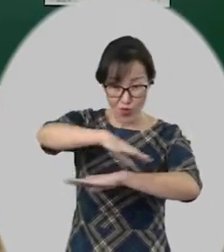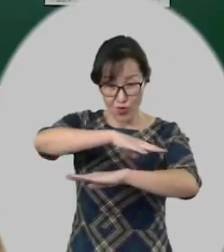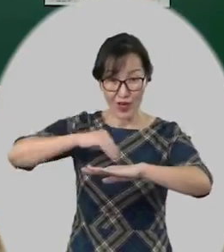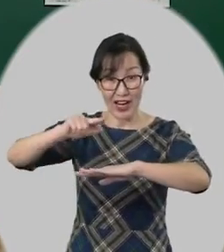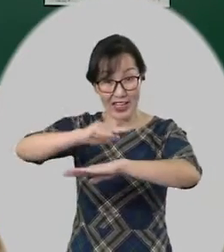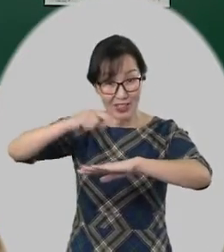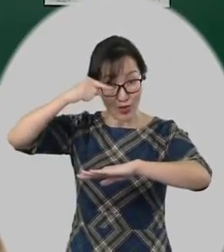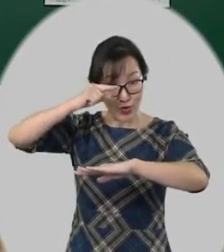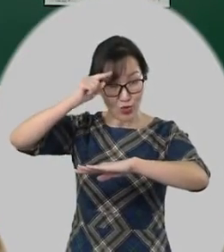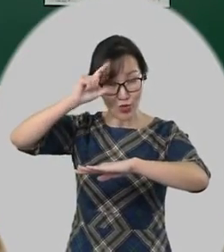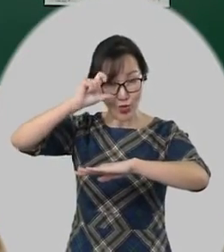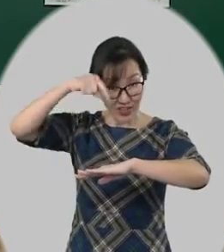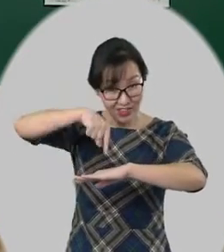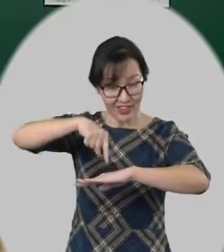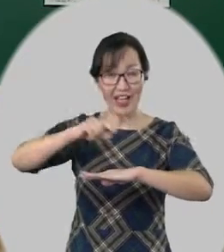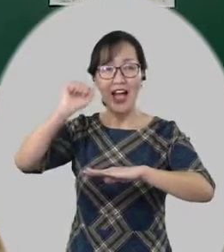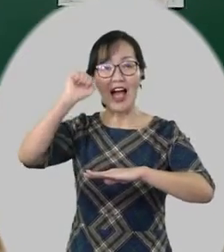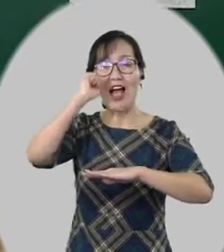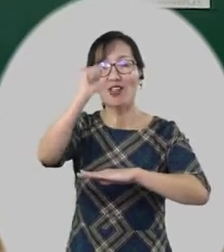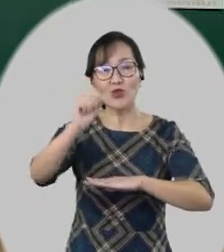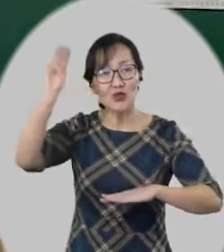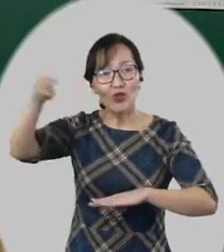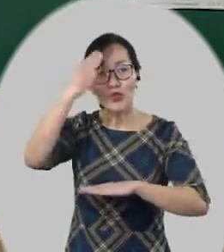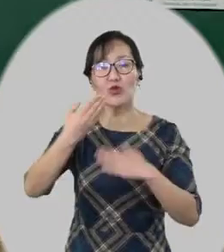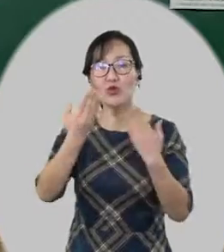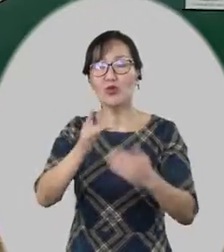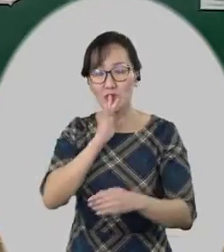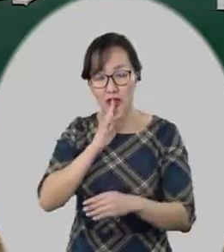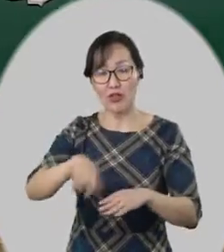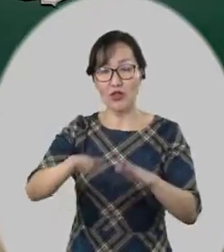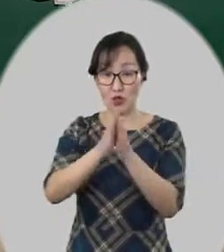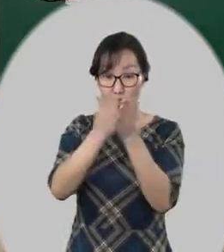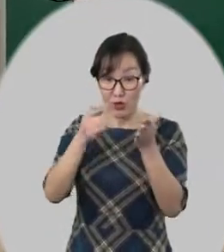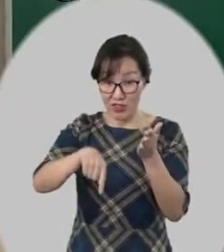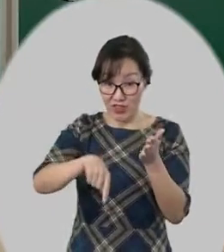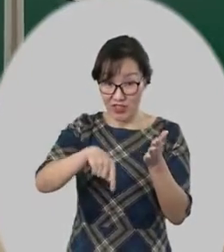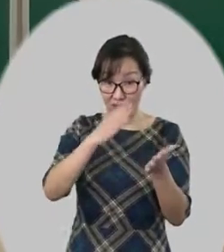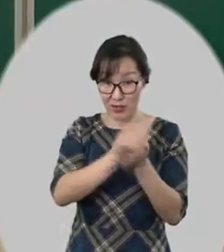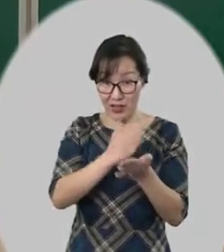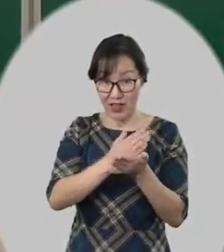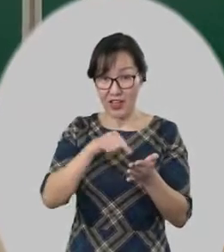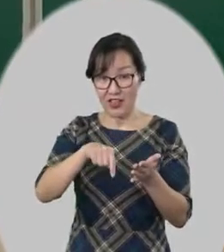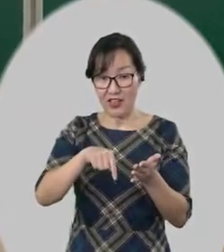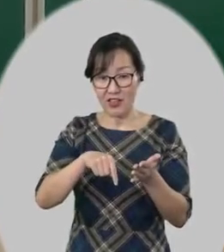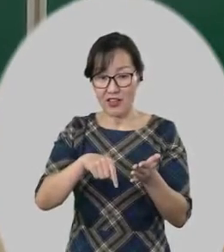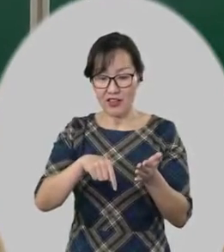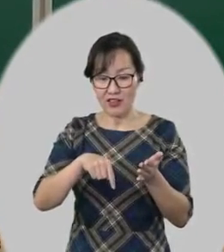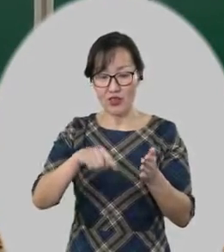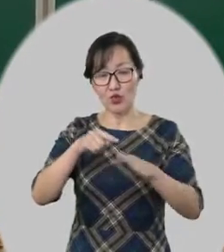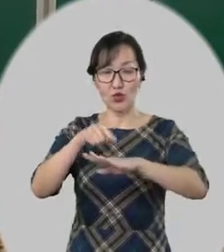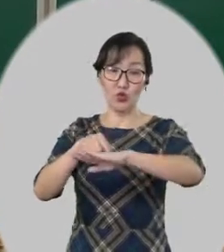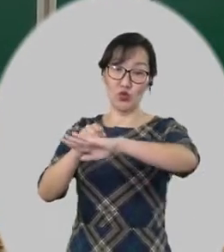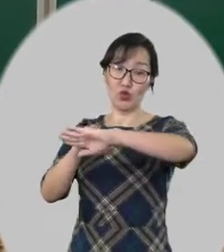одоо асууж тодруулъя. Тэгэхээр бид нар сурах бичиг рүүгээ ингээ харсан байгаа болохоор мэдээж бидний зүүн гарт